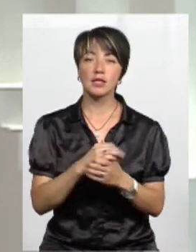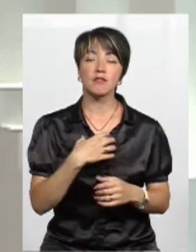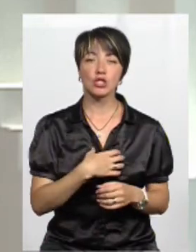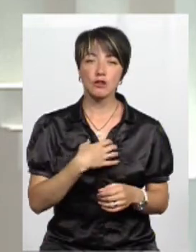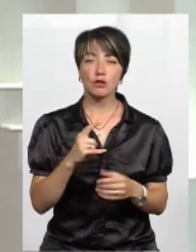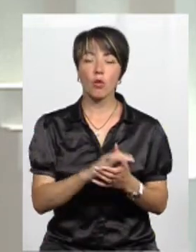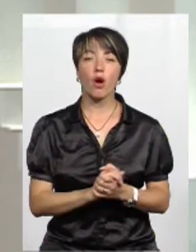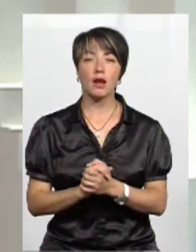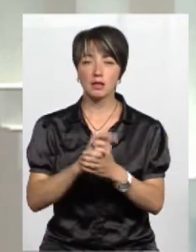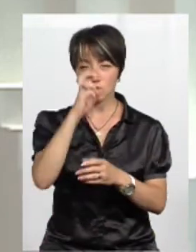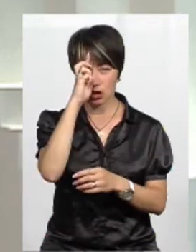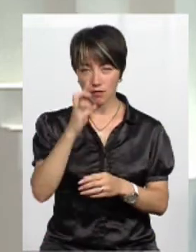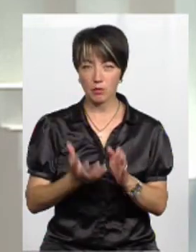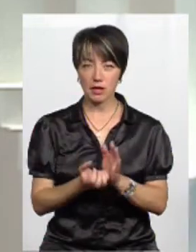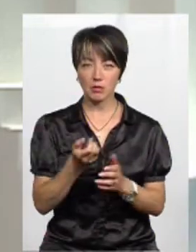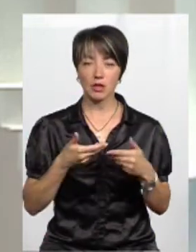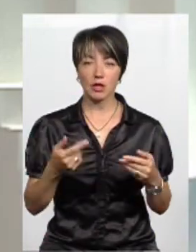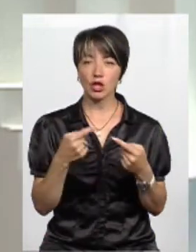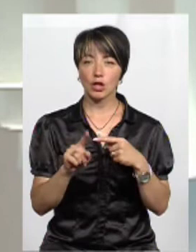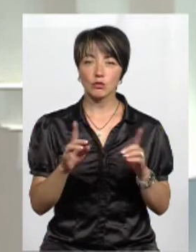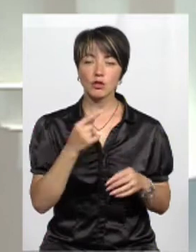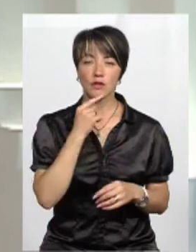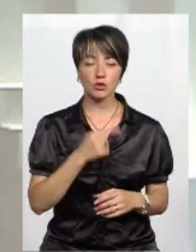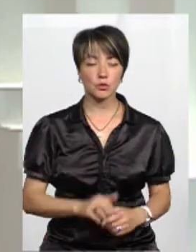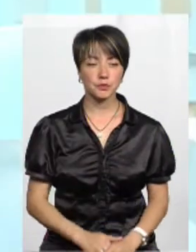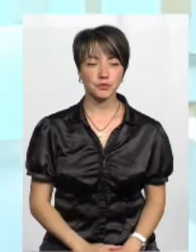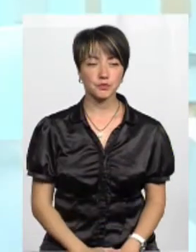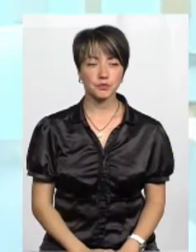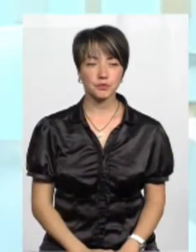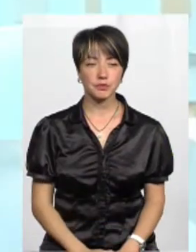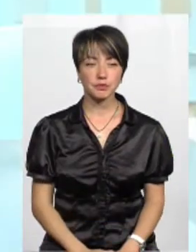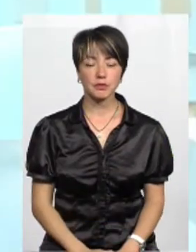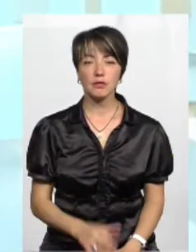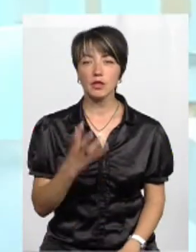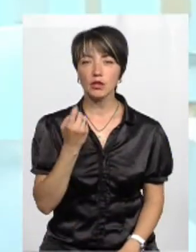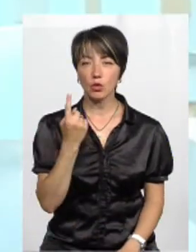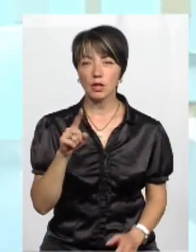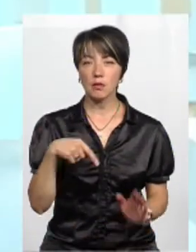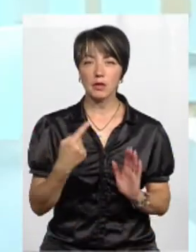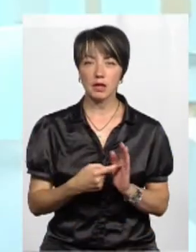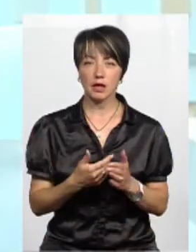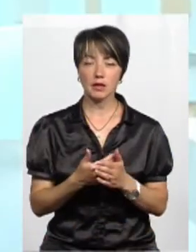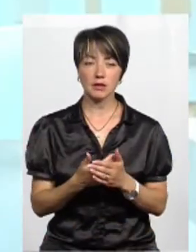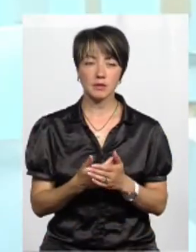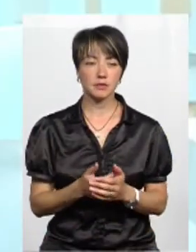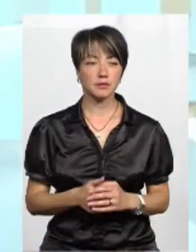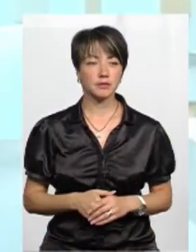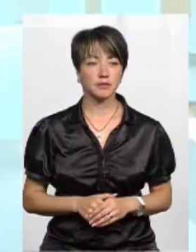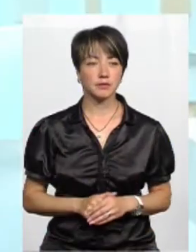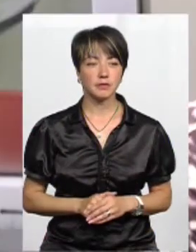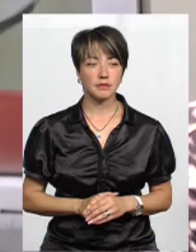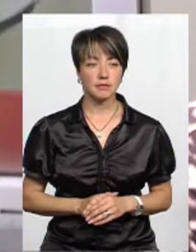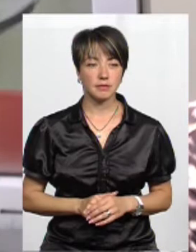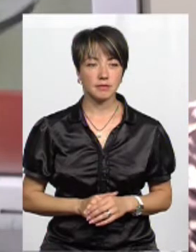щоб коаліція держав нас підтримувала. Зрозуміло. Інакше буде дуже важко. Зрозуміло. І ще маємо одне питання від жителів округу.